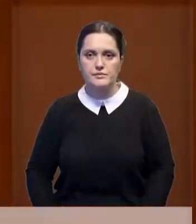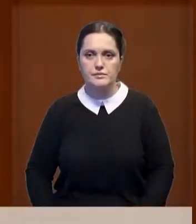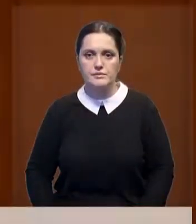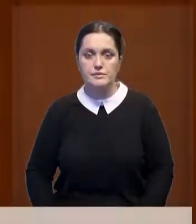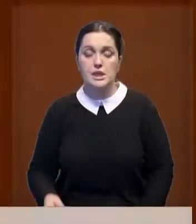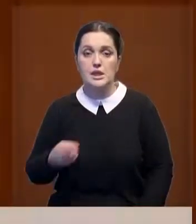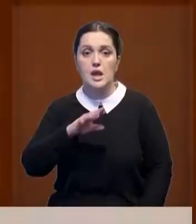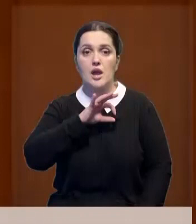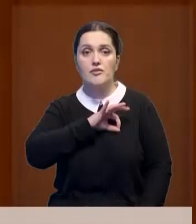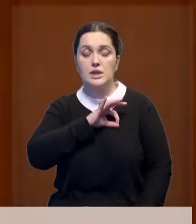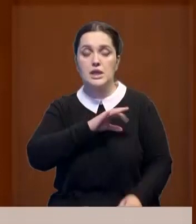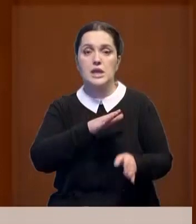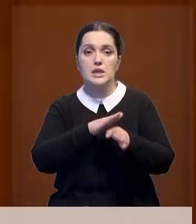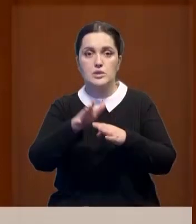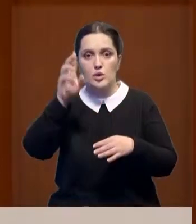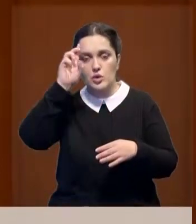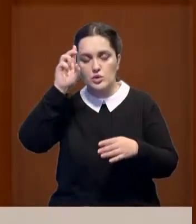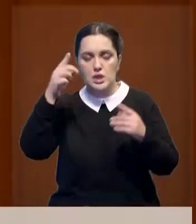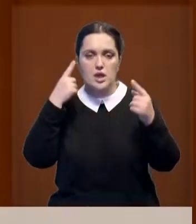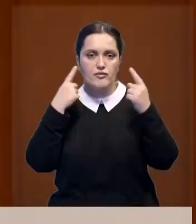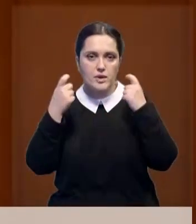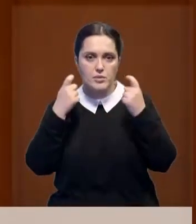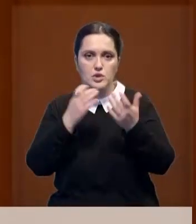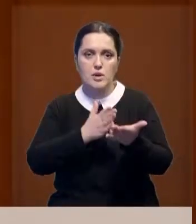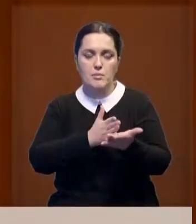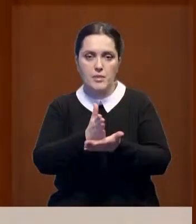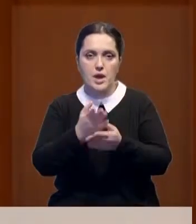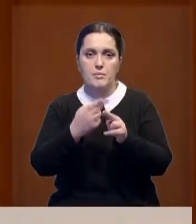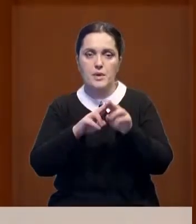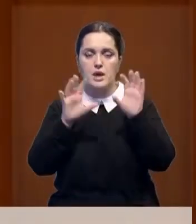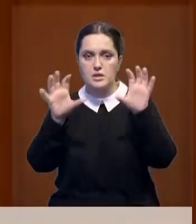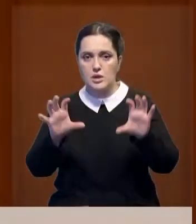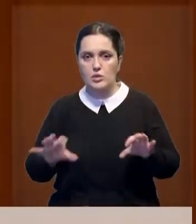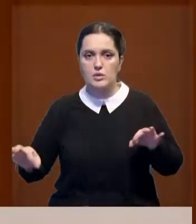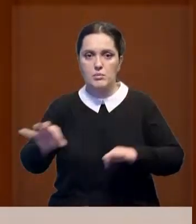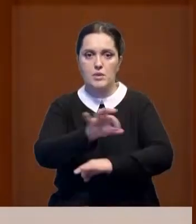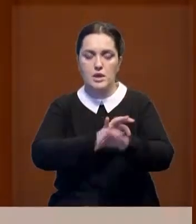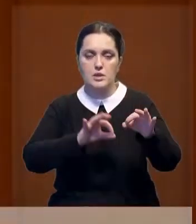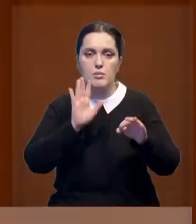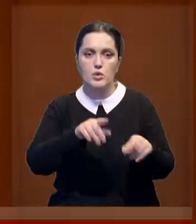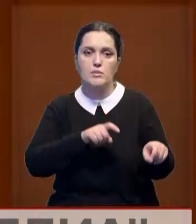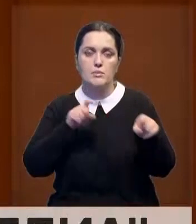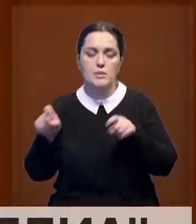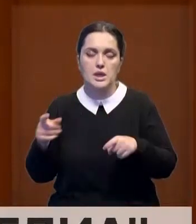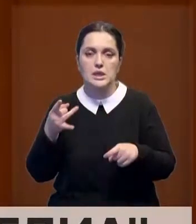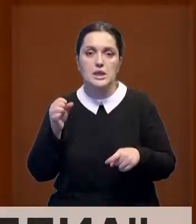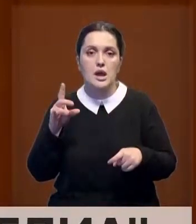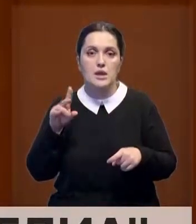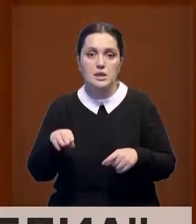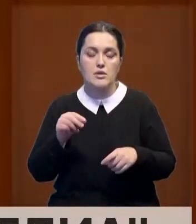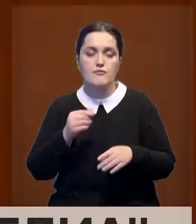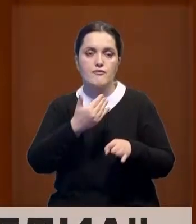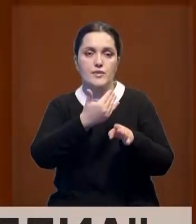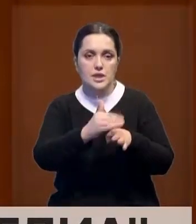Для более эффективной реализации государственной информационной политики в рамках законопроекта будет осуществлен переход на грантовое финансирование.